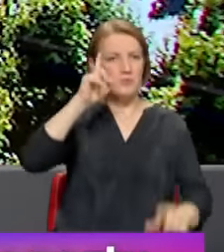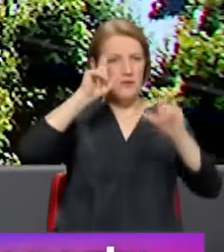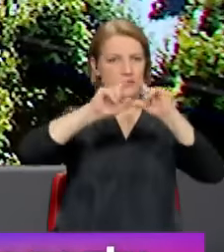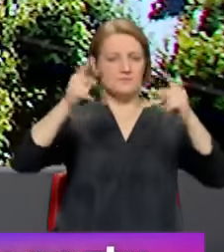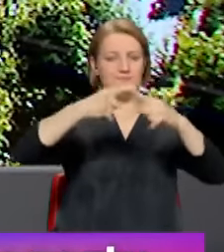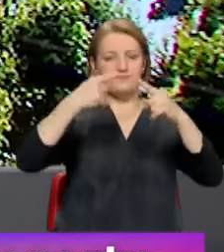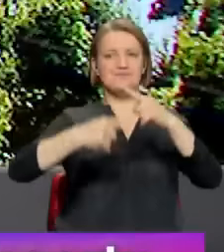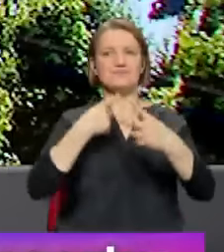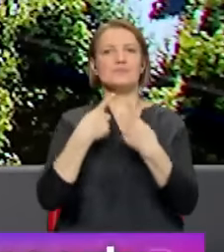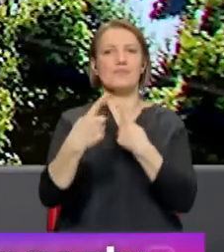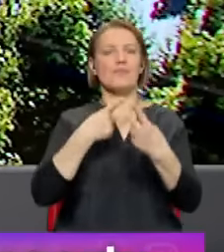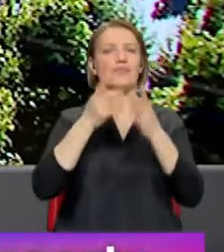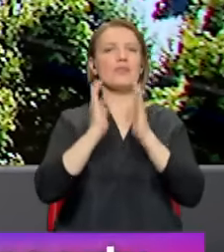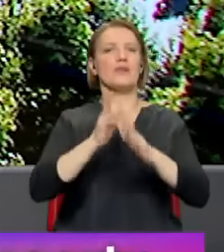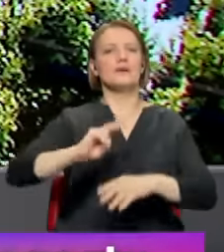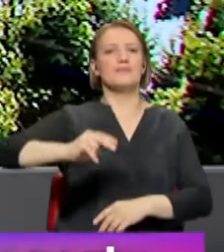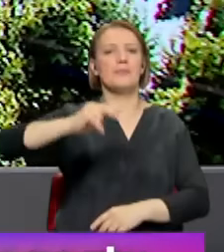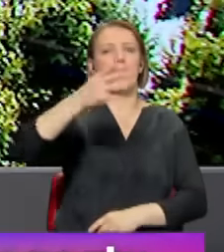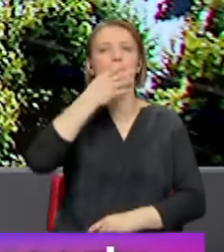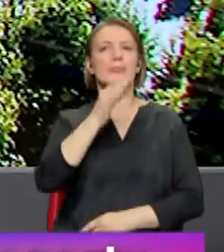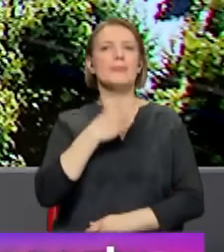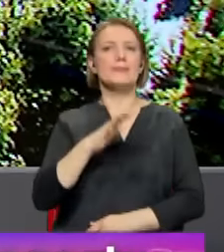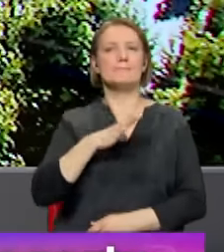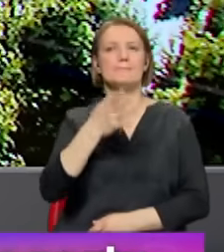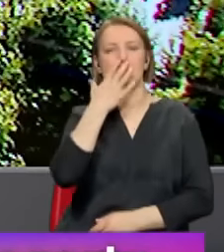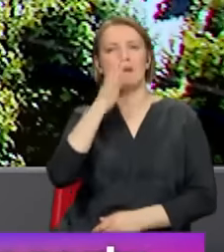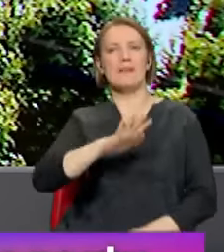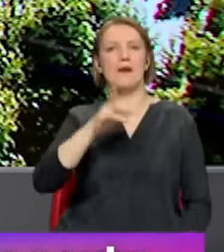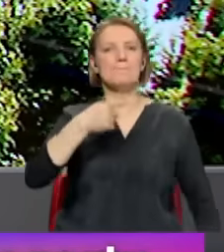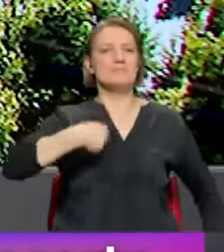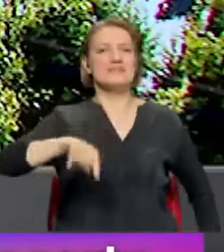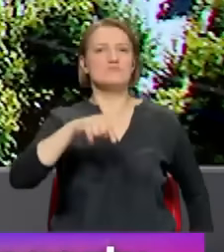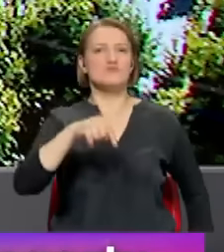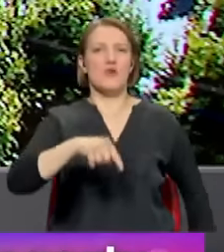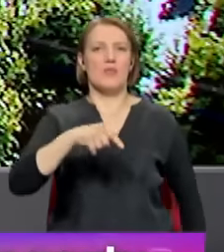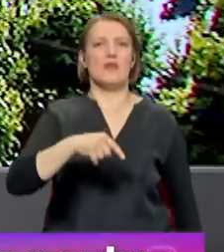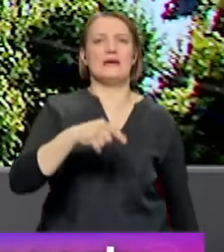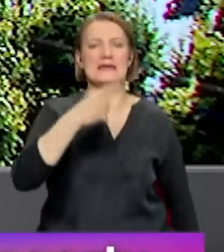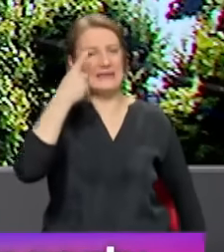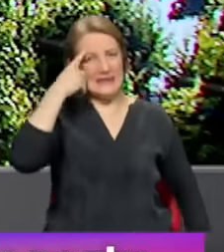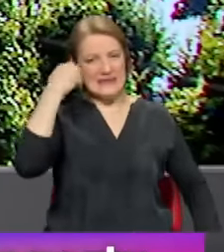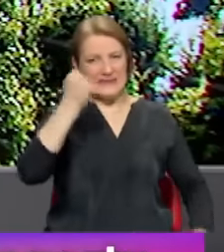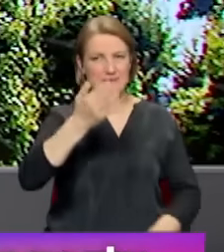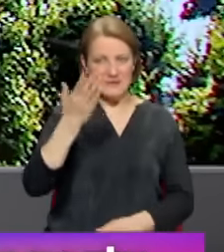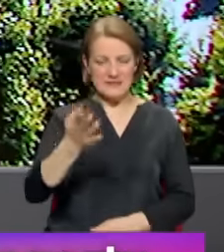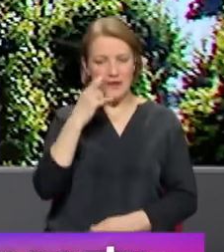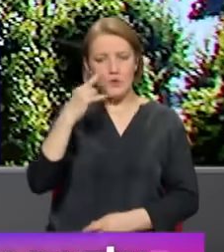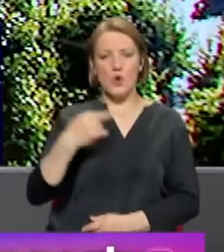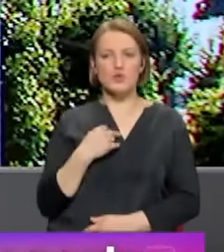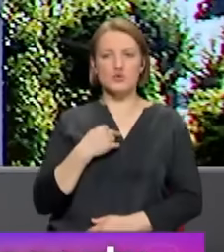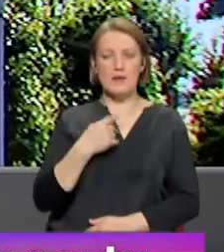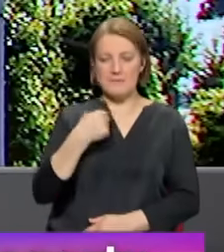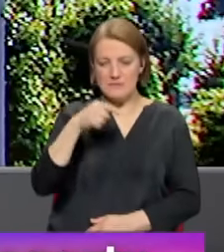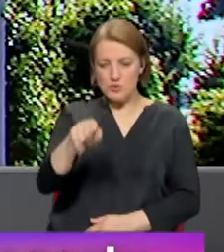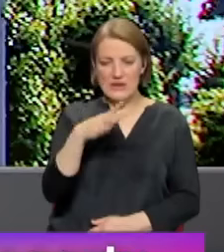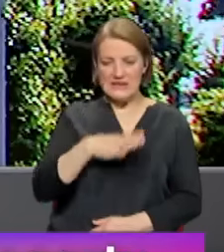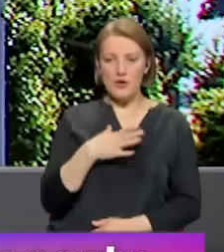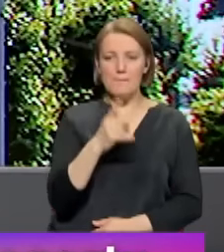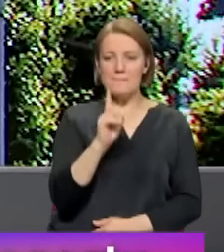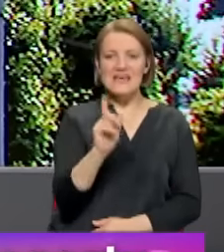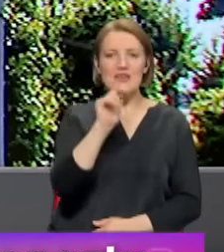konuşmaya devam ederken kademeli emeklilik isteyenler, bekleyenler bizim buradaki inadımızı da görsünler. Biz bunu istiyoruz.